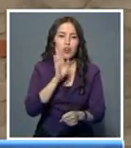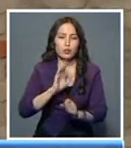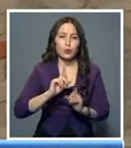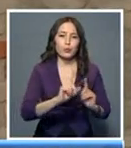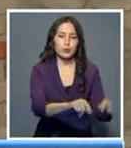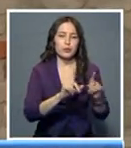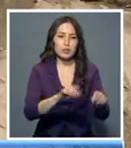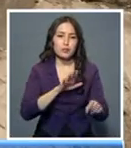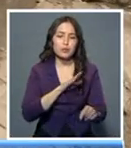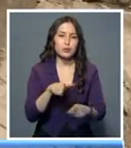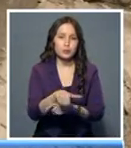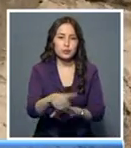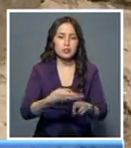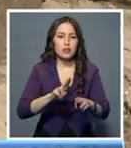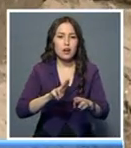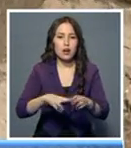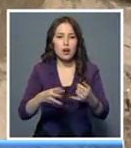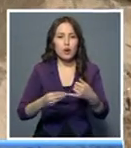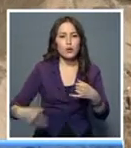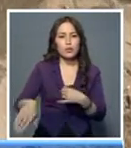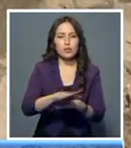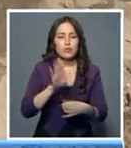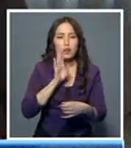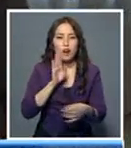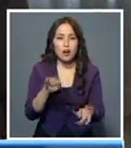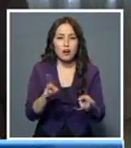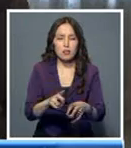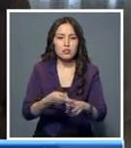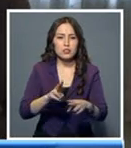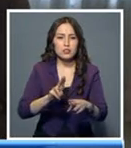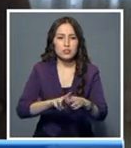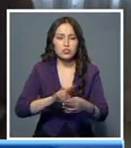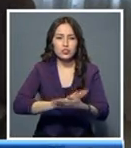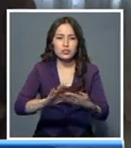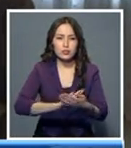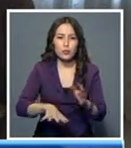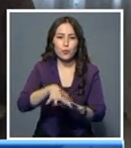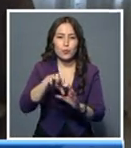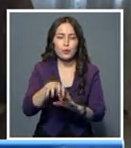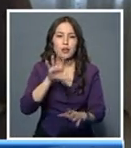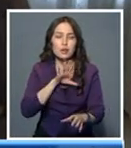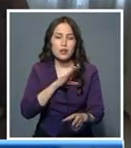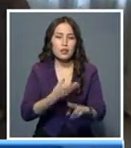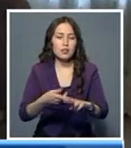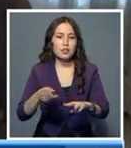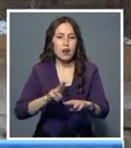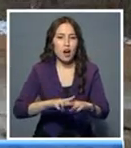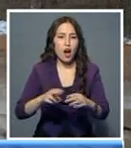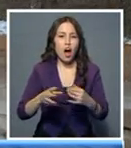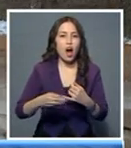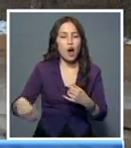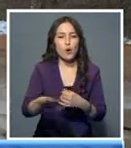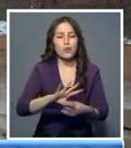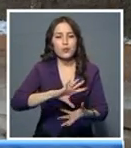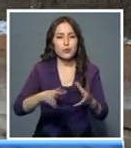іргедегі өзенге құйылыпты. Ал аула мен үй ішінде іркілгені сорғыштар арқылы тазартылған. Бірақ аудан бойынша әлі тасқынның